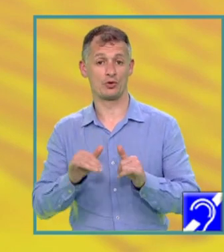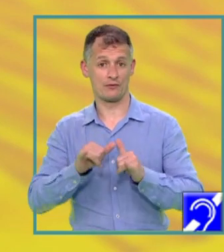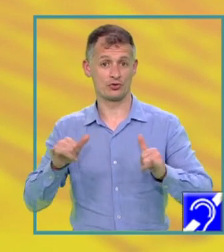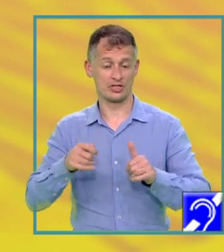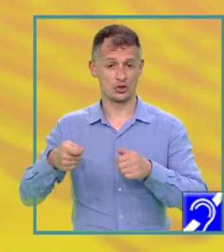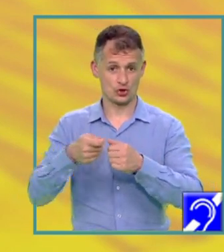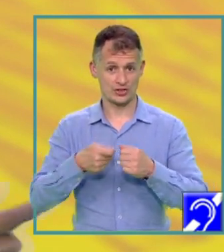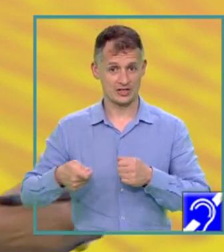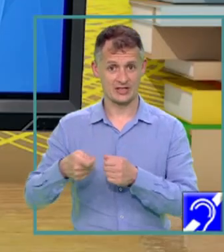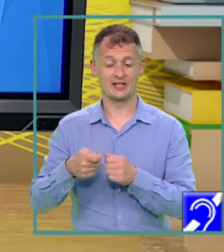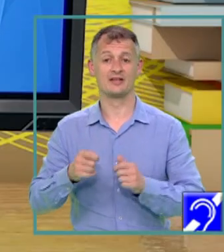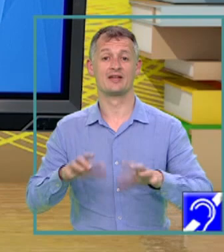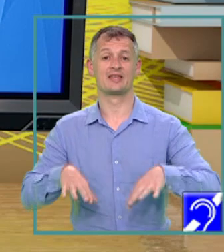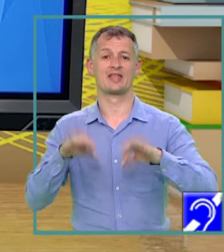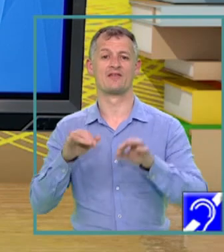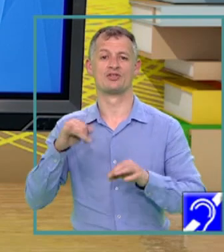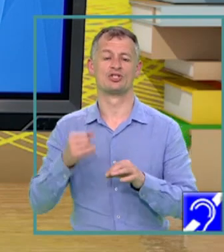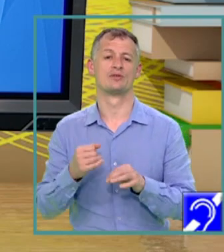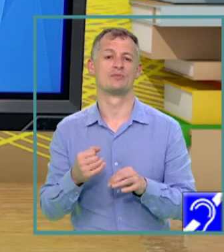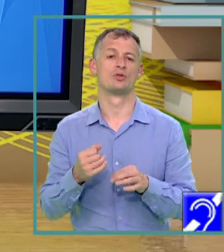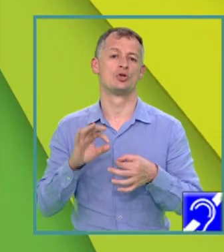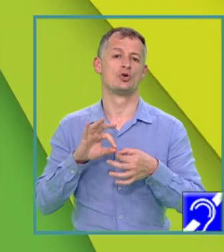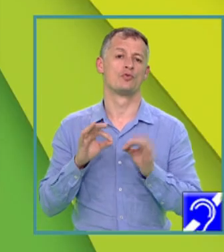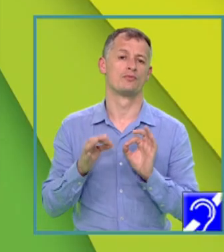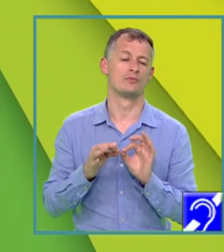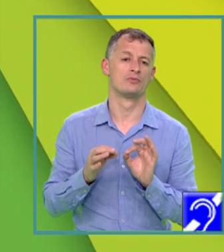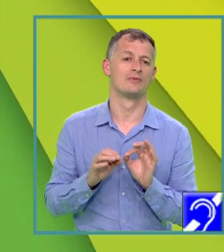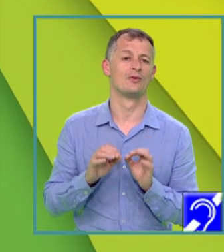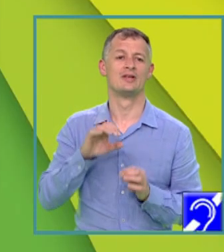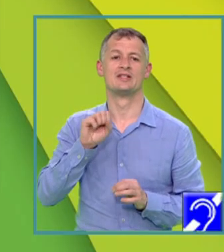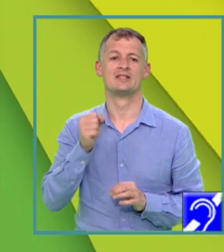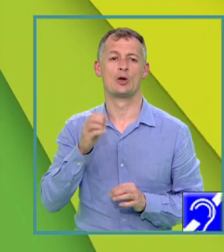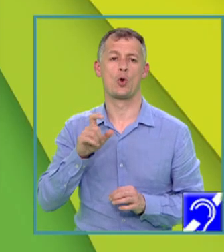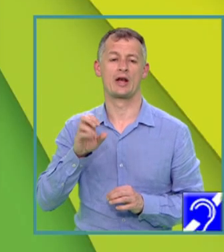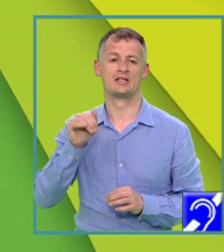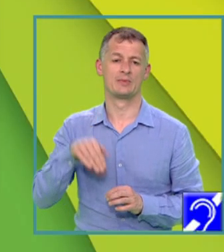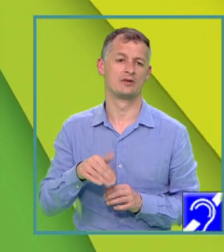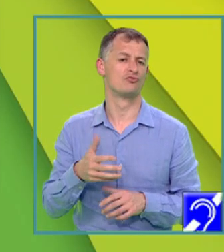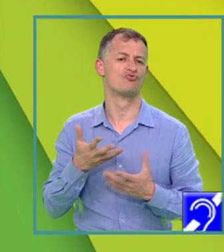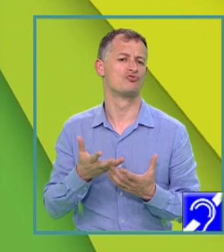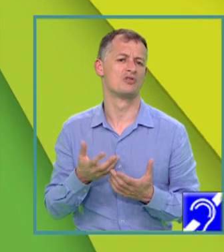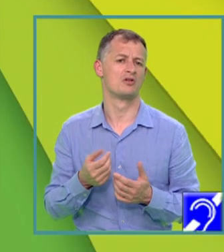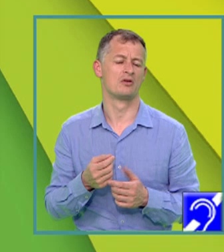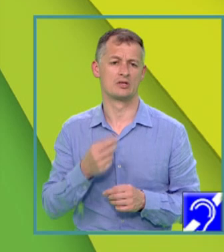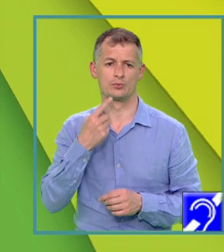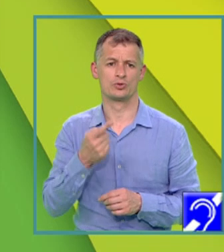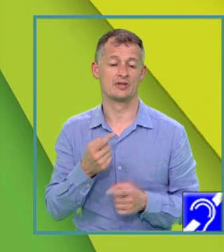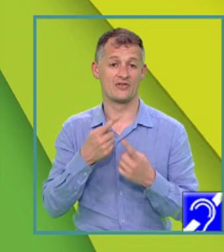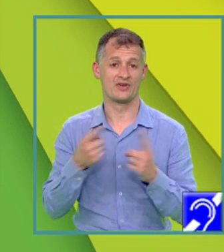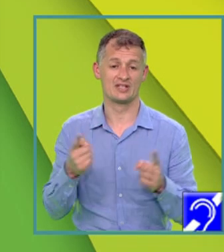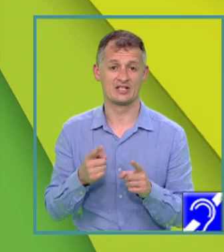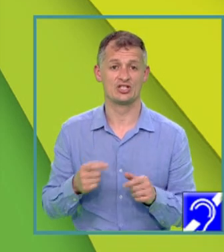societății, identificăm și noțiunea de secularism. Ce anume face distinția? Diferența